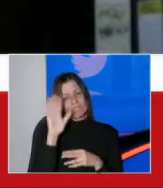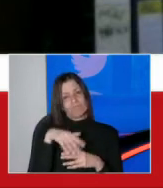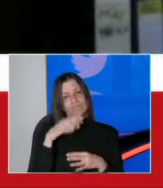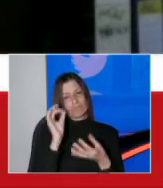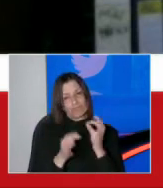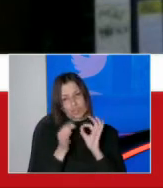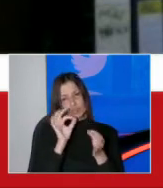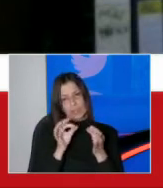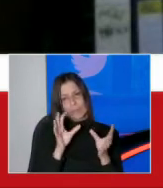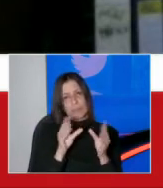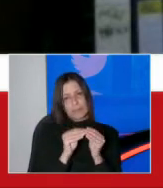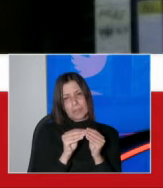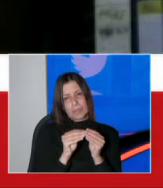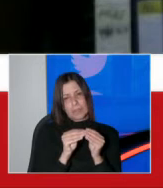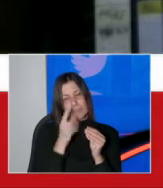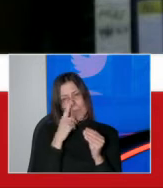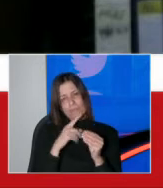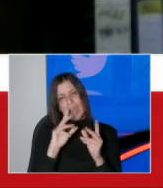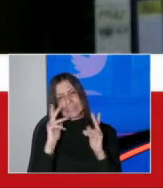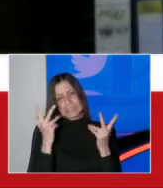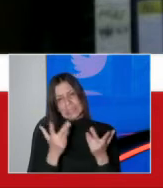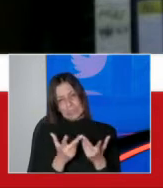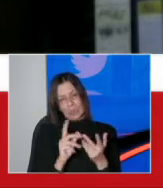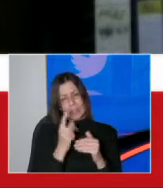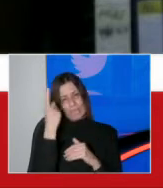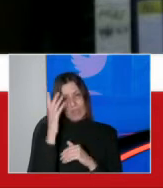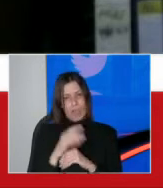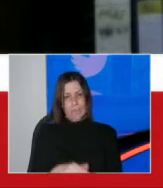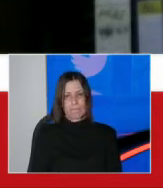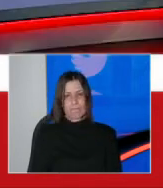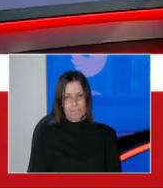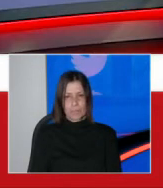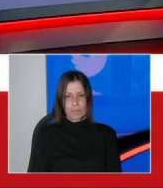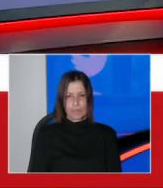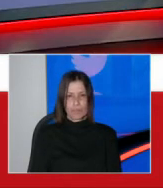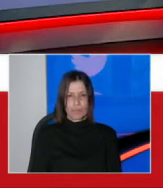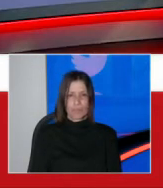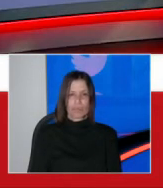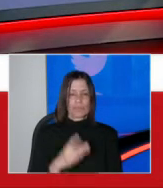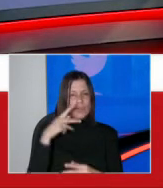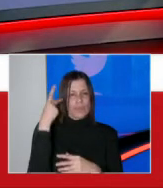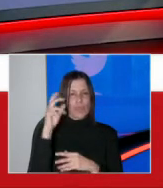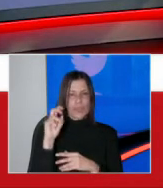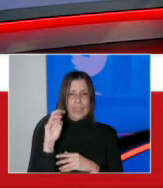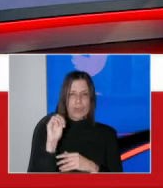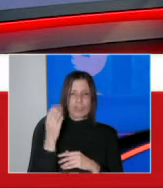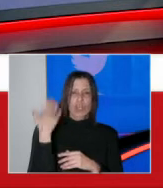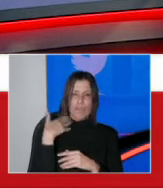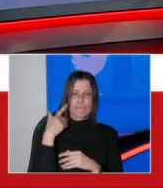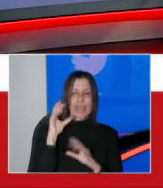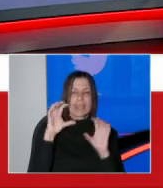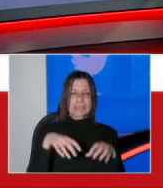משפטים בעלי פרופיל ציבורי מאוד מאוד גבוה. אוקיי, פרופסור עודד מודריק, לשעבר סגן נשיא בית